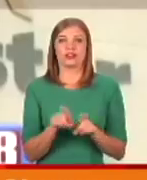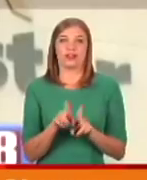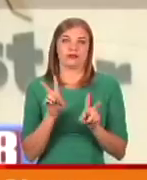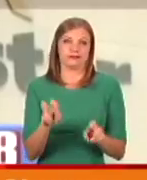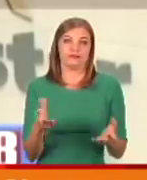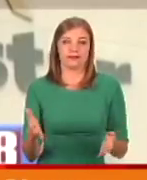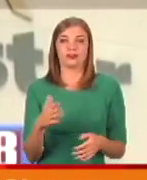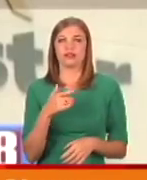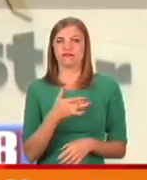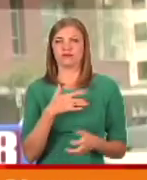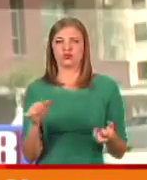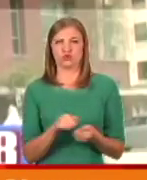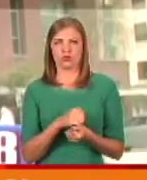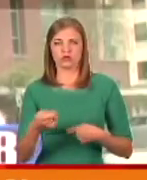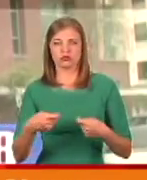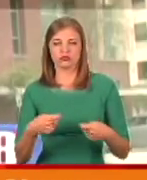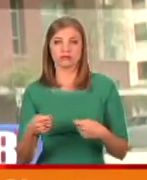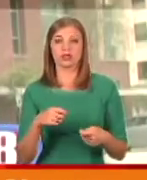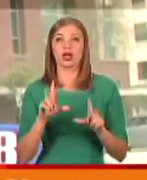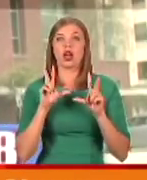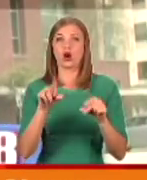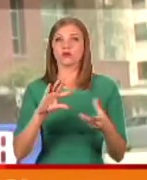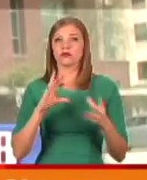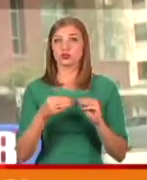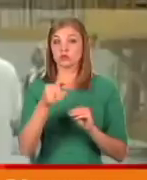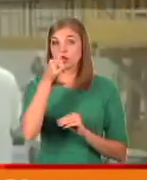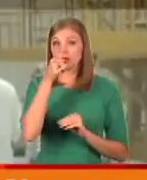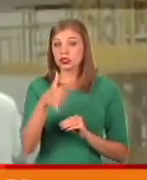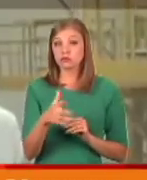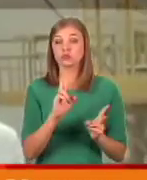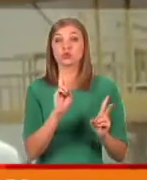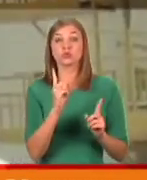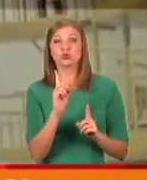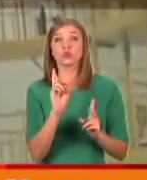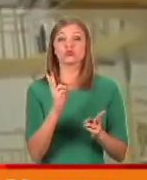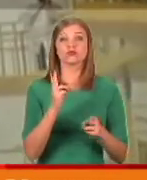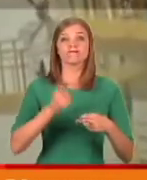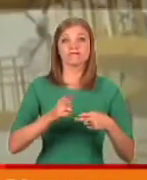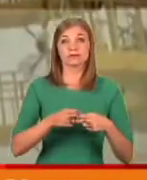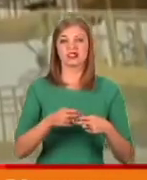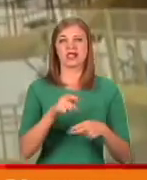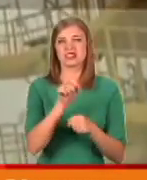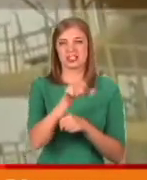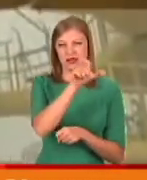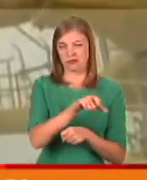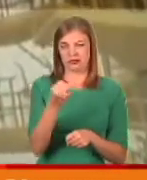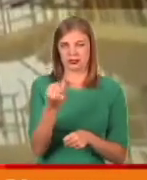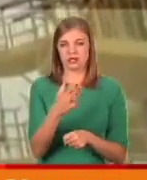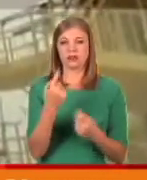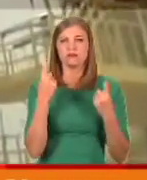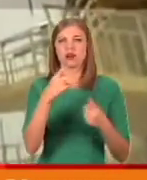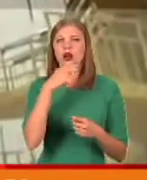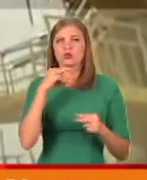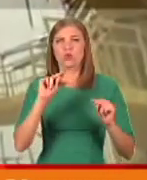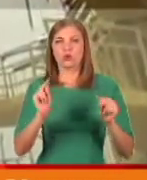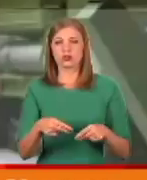формулювати. Жорсткий ринок гарантувати результат не змогли. Хто і чому завадив замовникам, не цікаво. Багатомільярдний